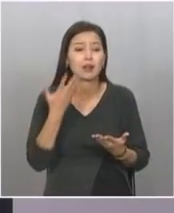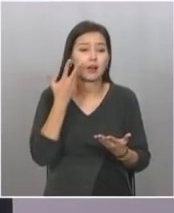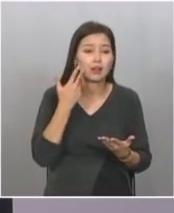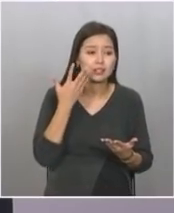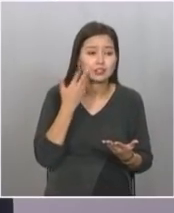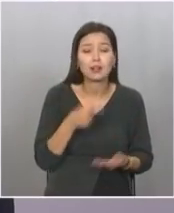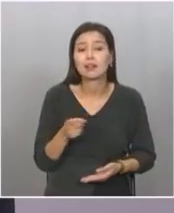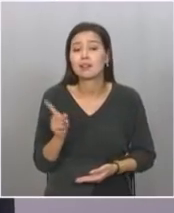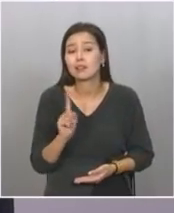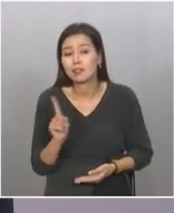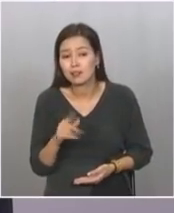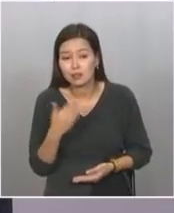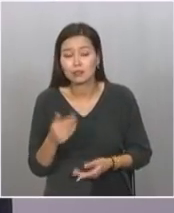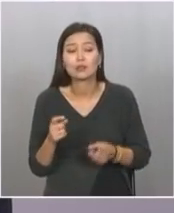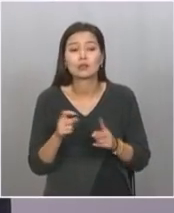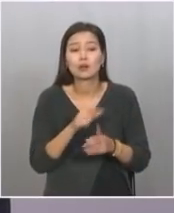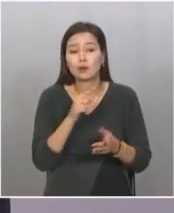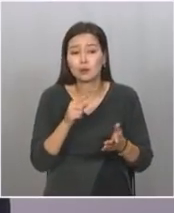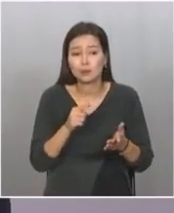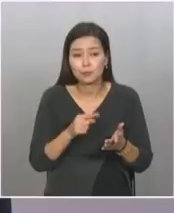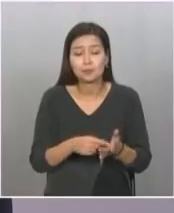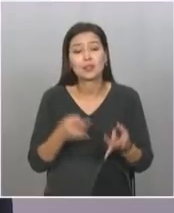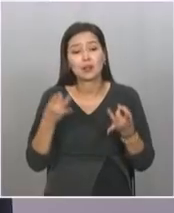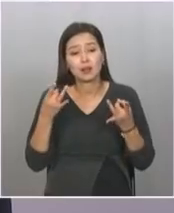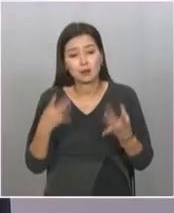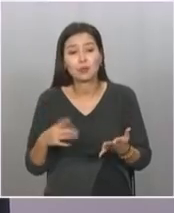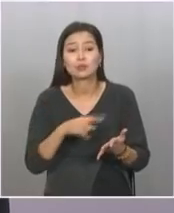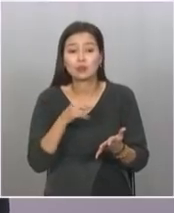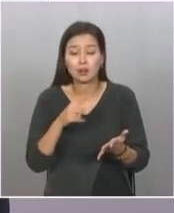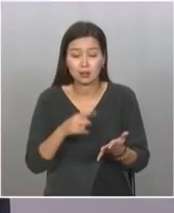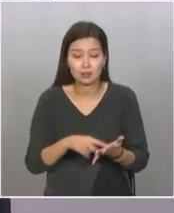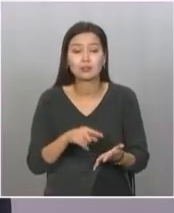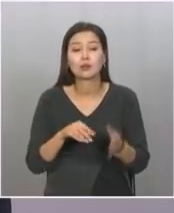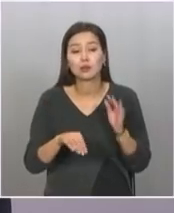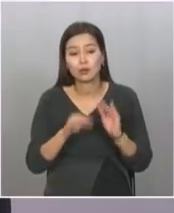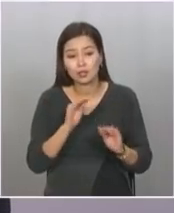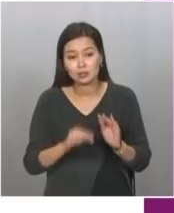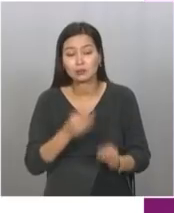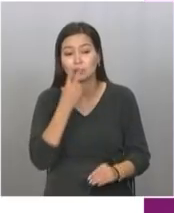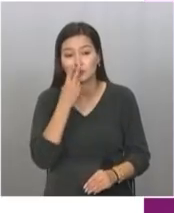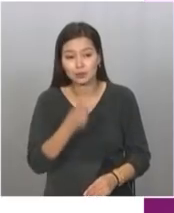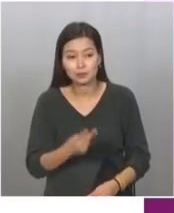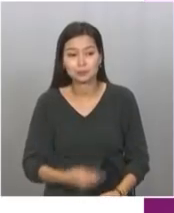қашан, не сөздерін қастыру арқылы қарапайым сұрақтар құрастырып көрейік.